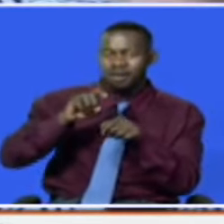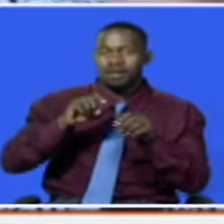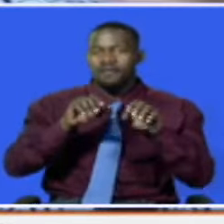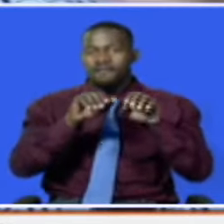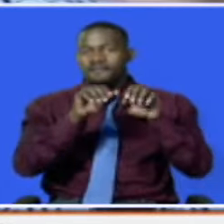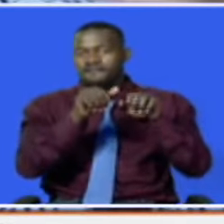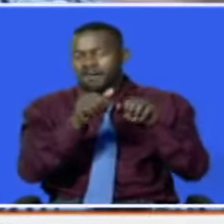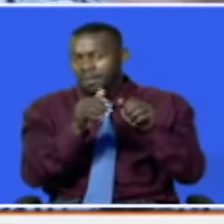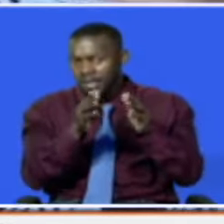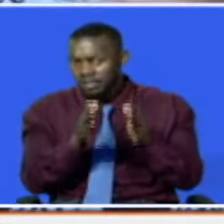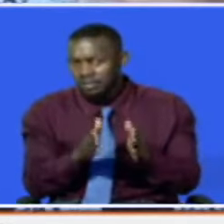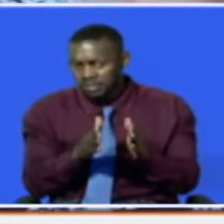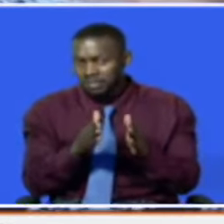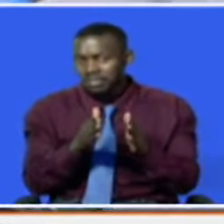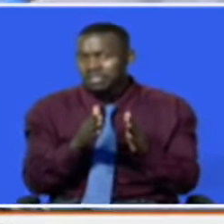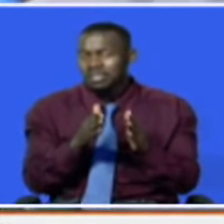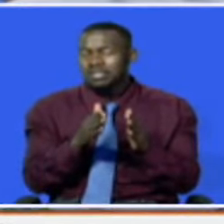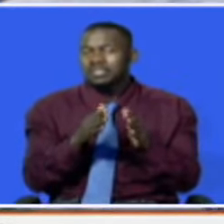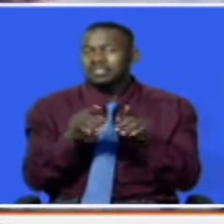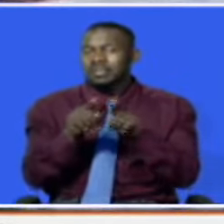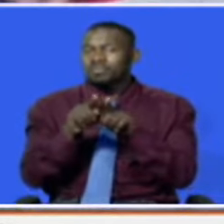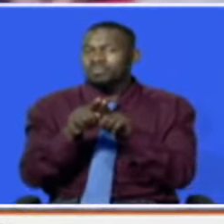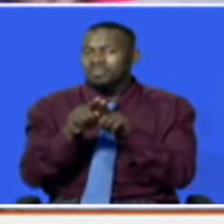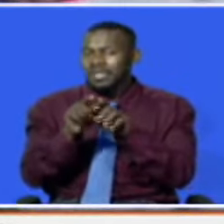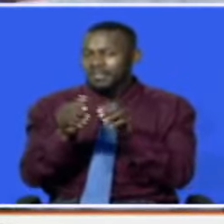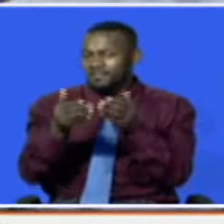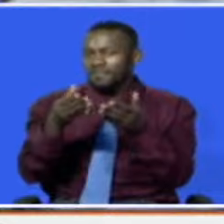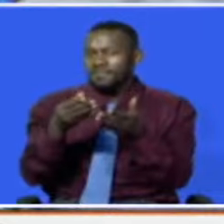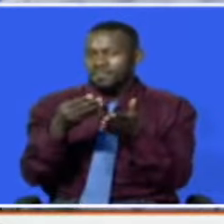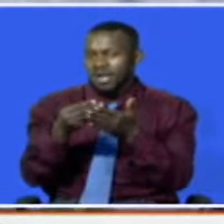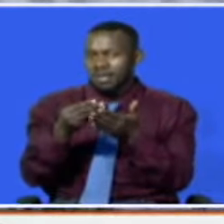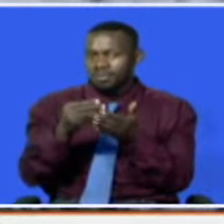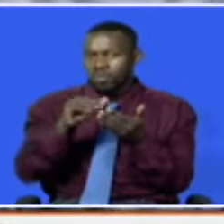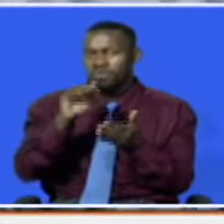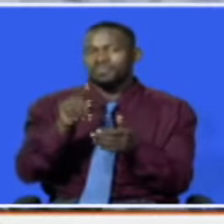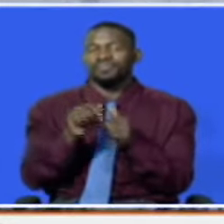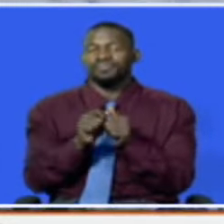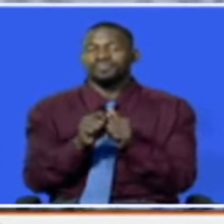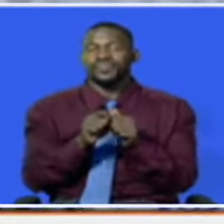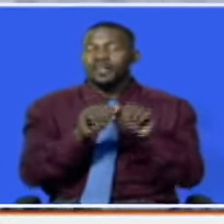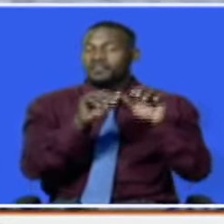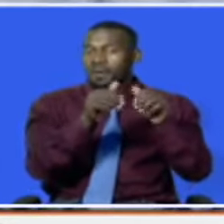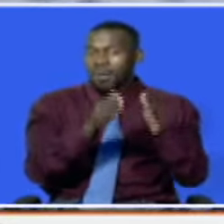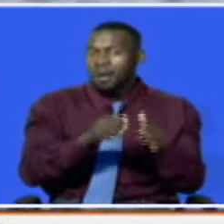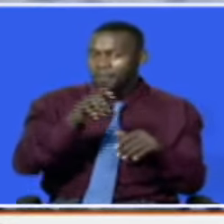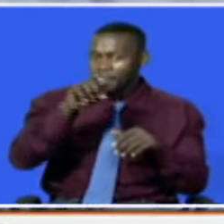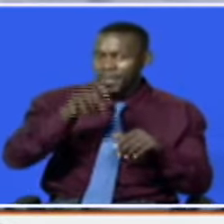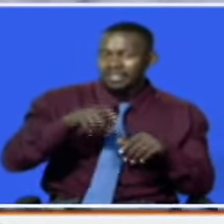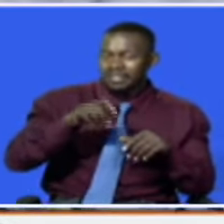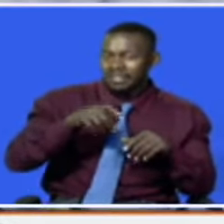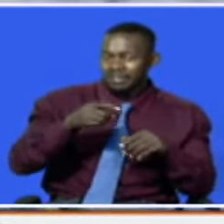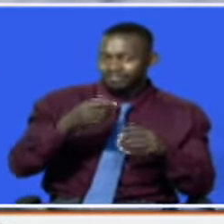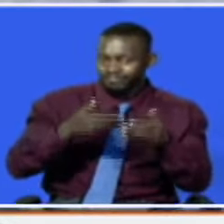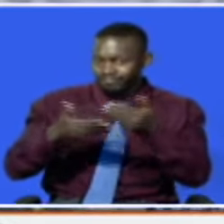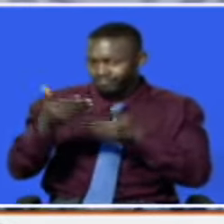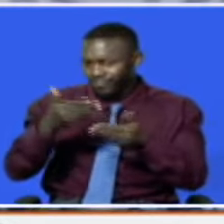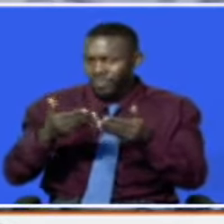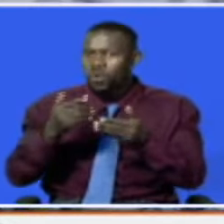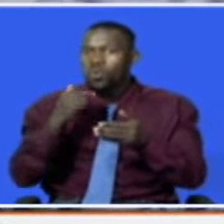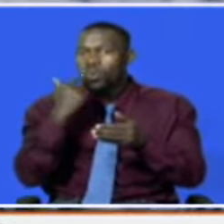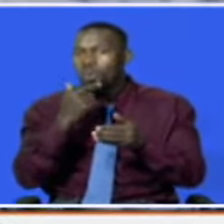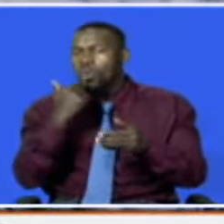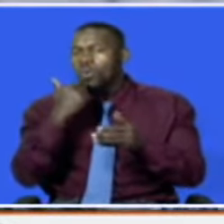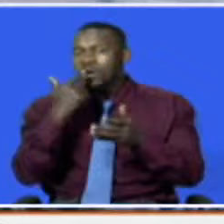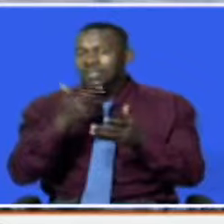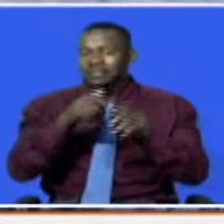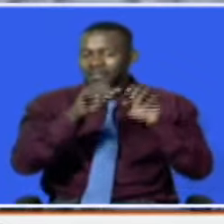wataongeza members. Mkulima ajulikane ni nani analipa, analima ndengu, na ni mashamba ekari ngapi zinalimwa ndengu,